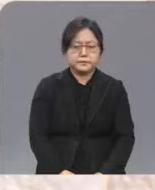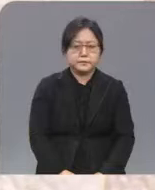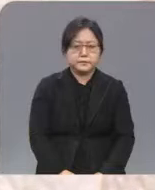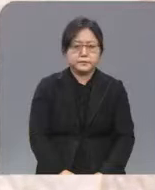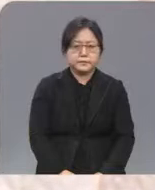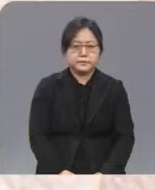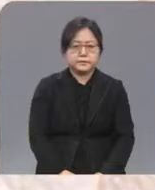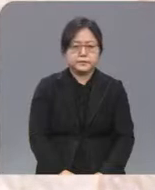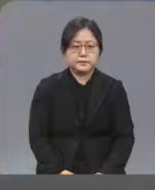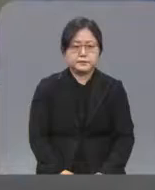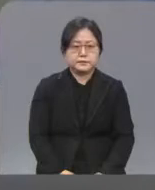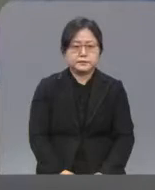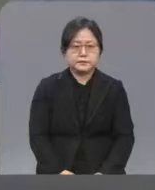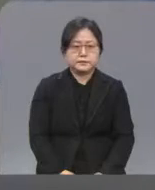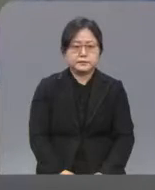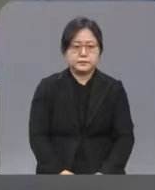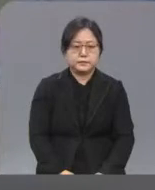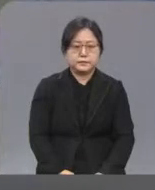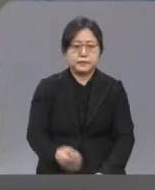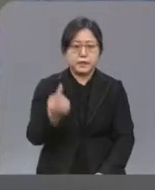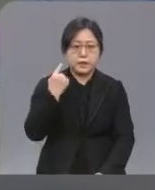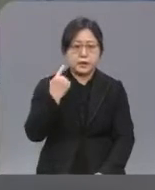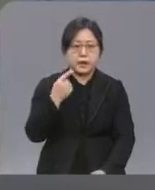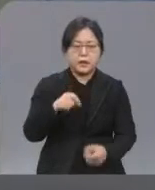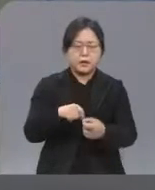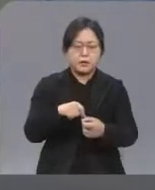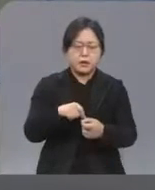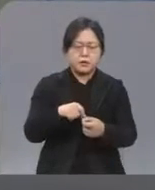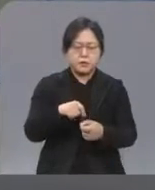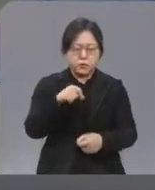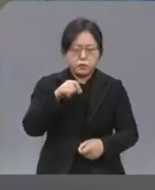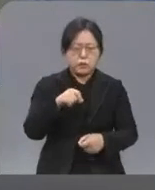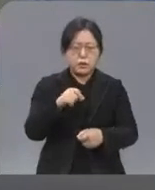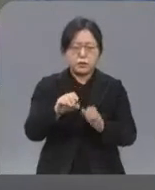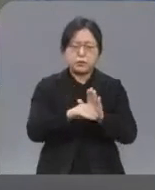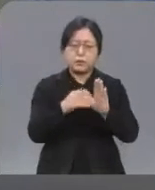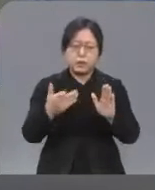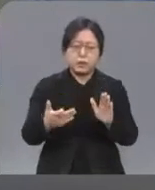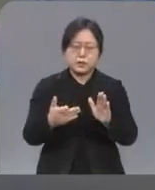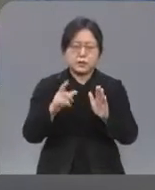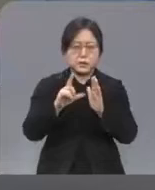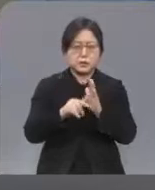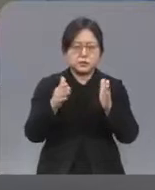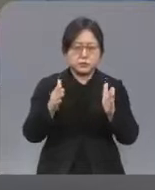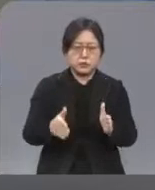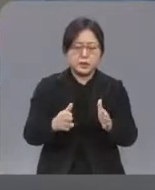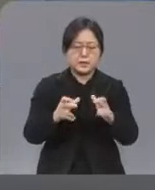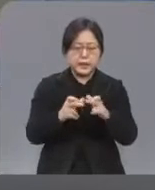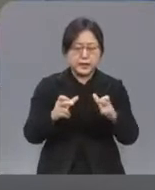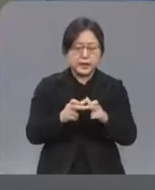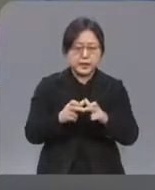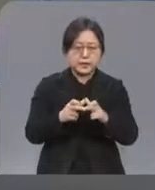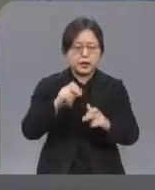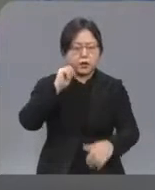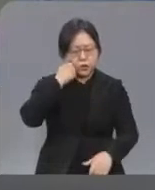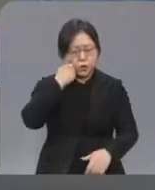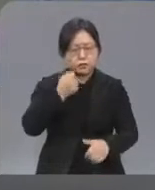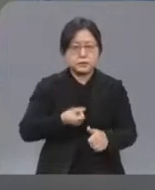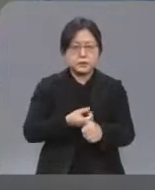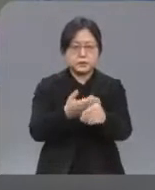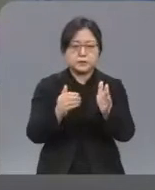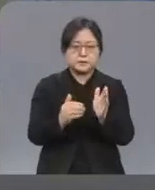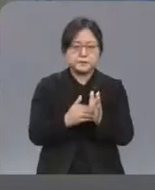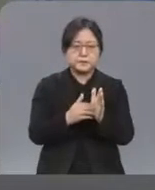최진입니다. 네, 어제 길고 긴 코로나19의 터널 속에서 장애인들이 겪는 고통에 대해